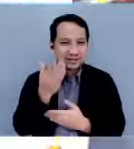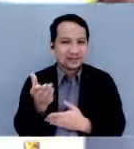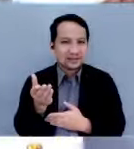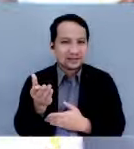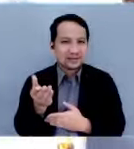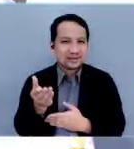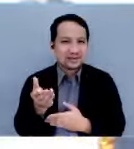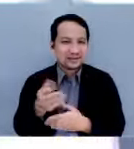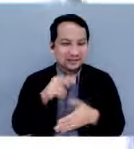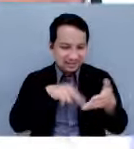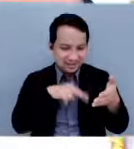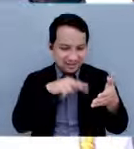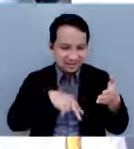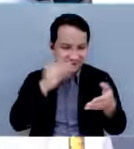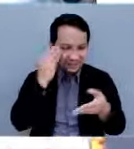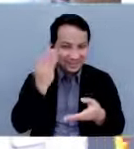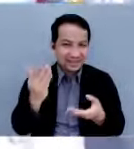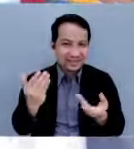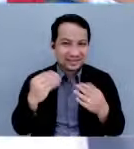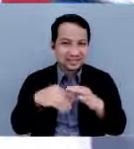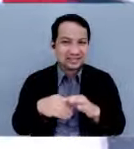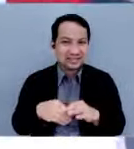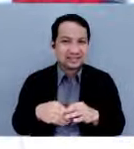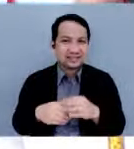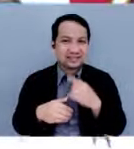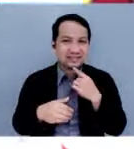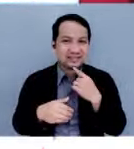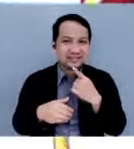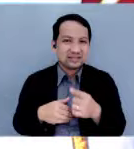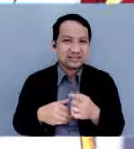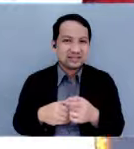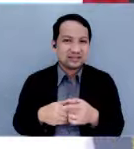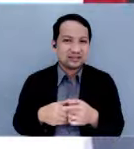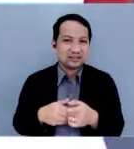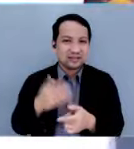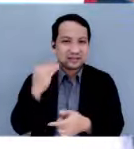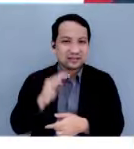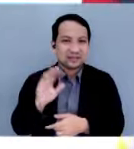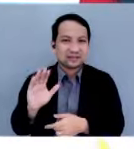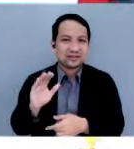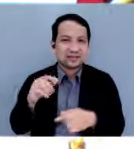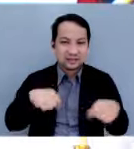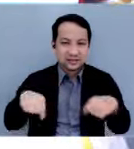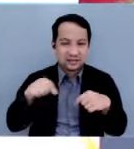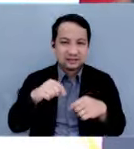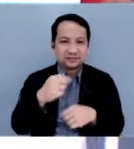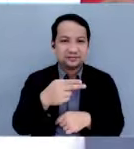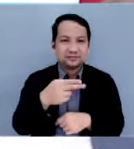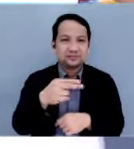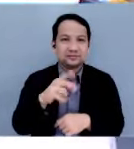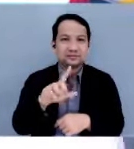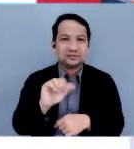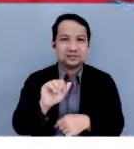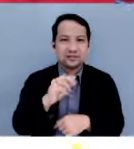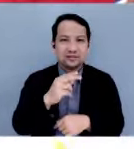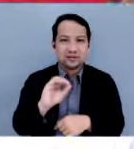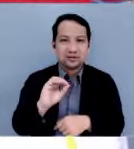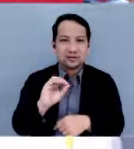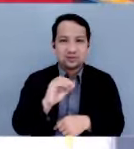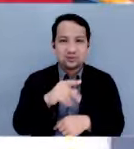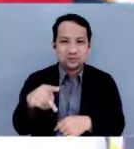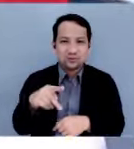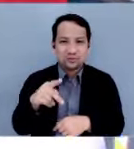pinabasa? Hindi mo alam mo na, ipapasubo mo ang sarili mo. Ay, nakita ko sila, ang ating mga hula hoopers na pinangunahan ni Miss Cathy